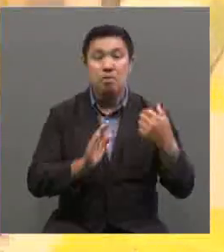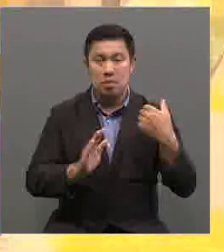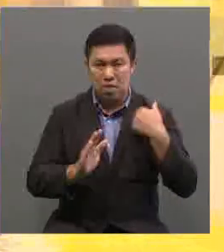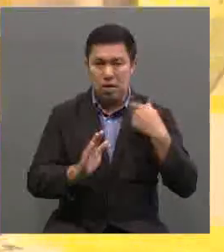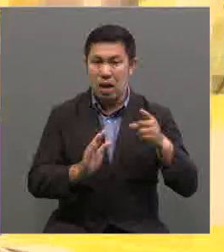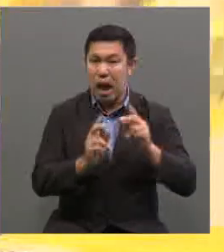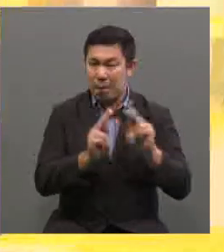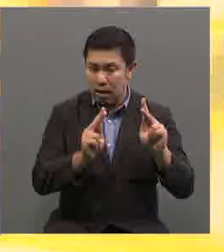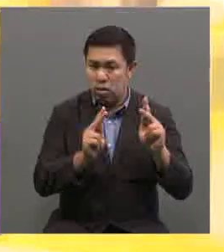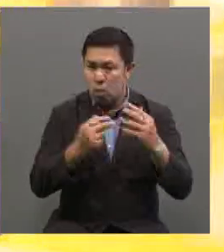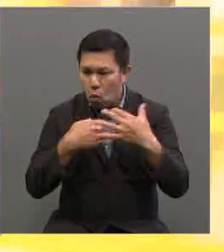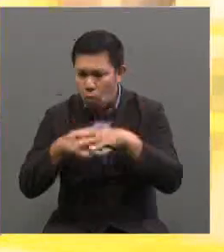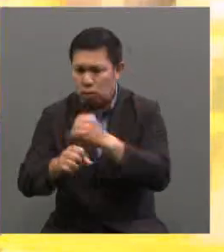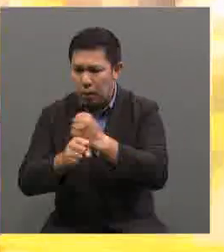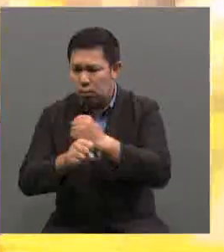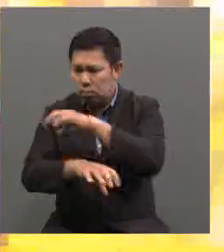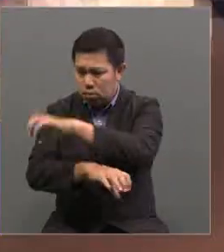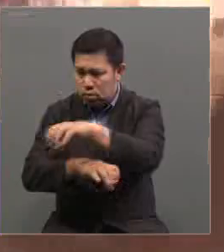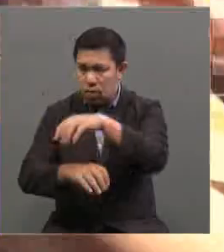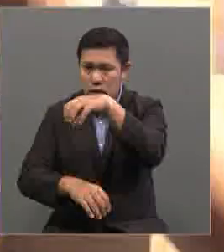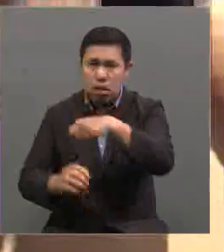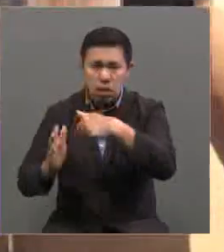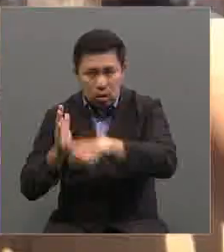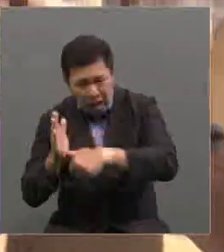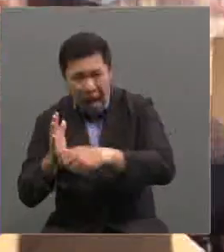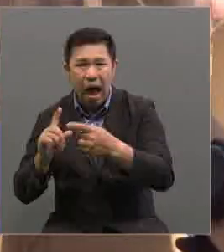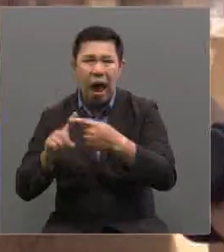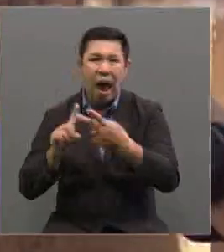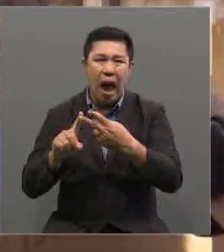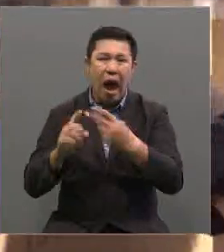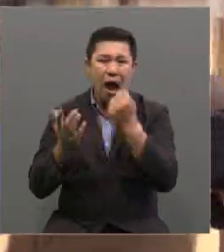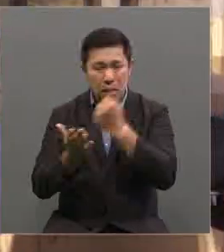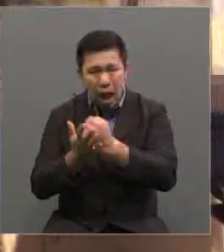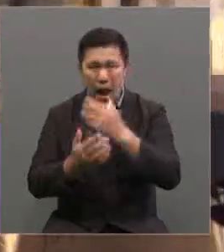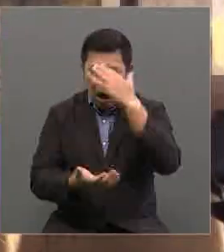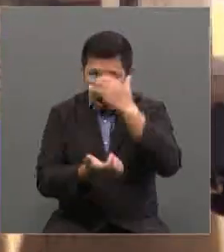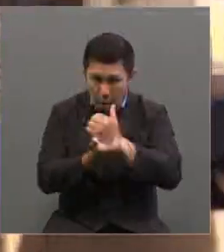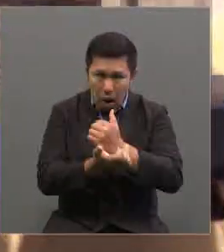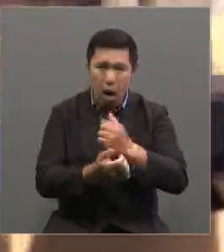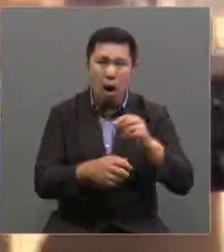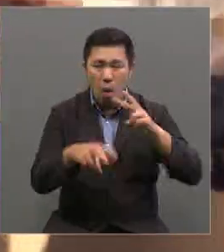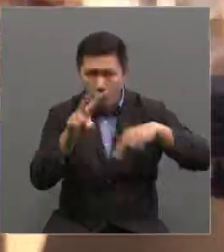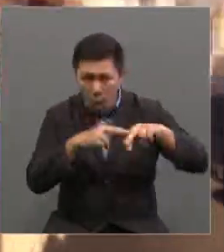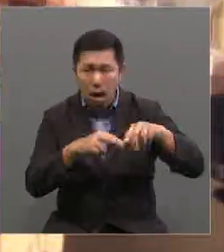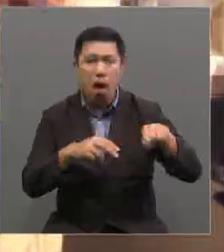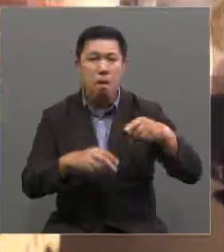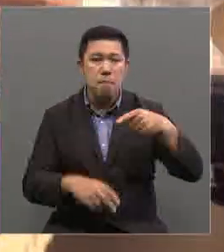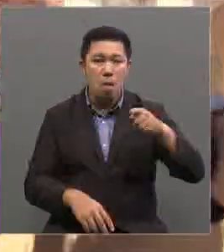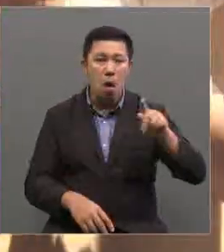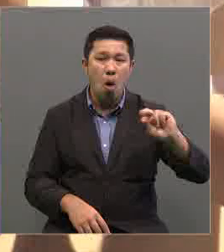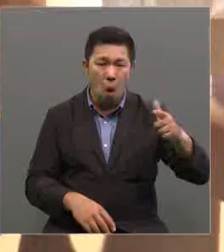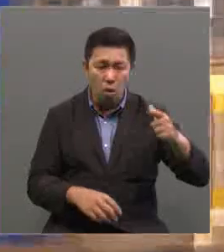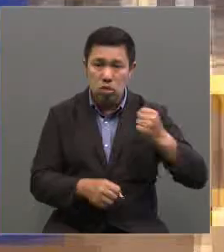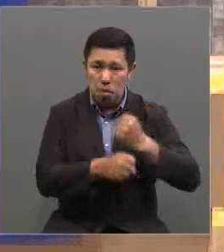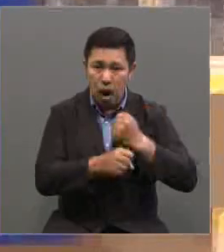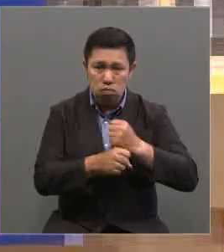จะไปบูรณาการกับหน่วยงานต่างๆทั้งสรรพสามิตศุลกากรตำรวจฝ่ายปกครองปปงดูเรื่องฟอกเงินด้วยคราวนี้